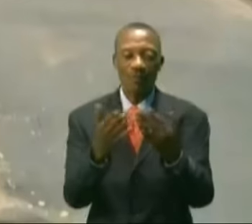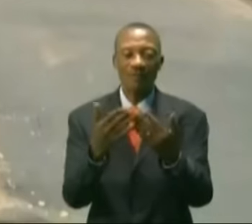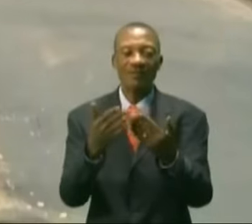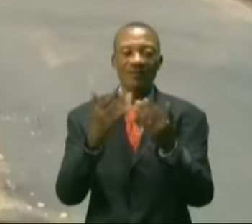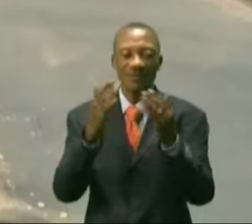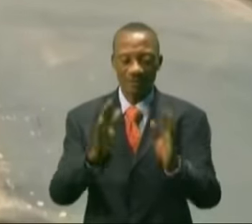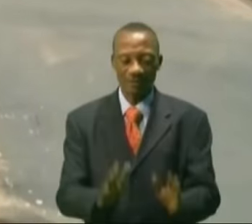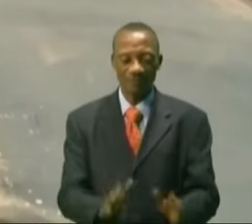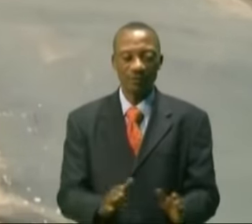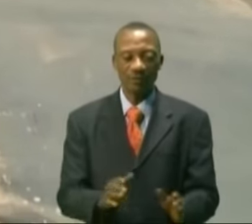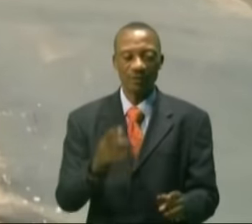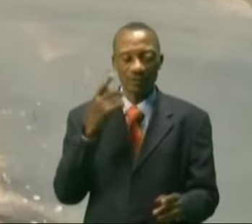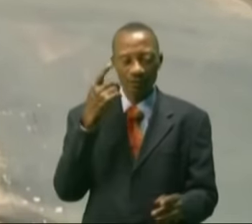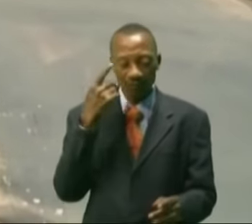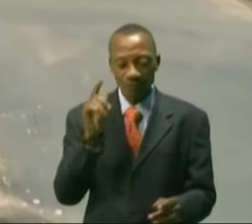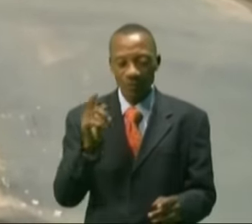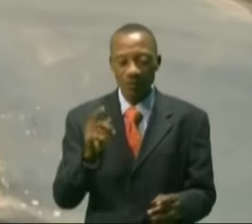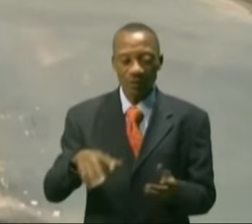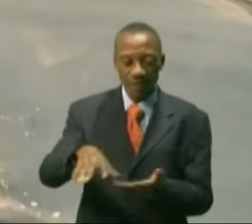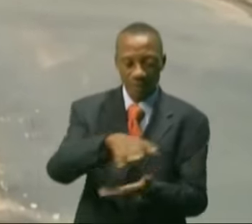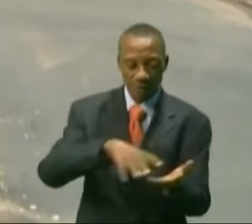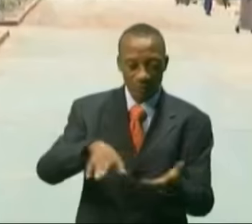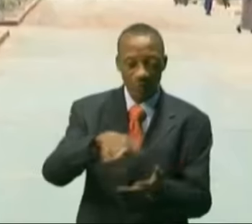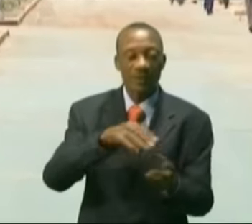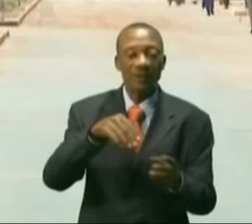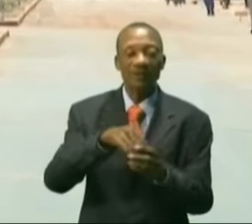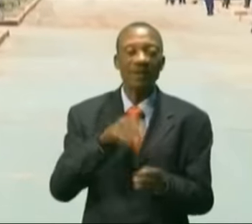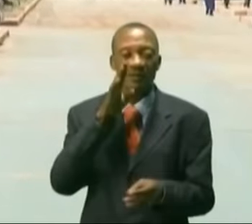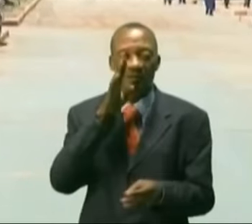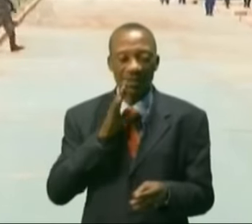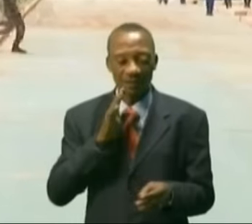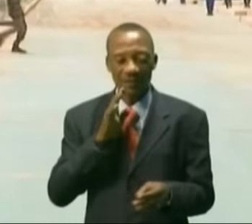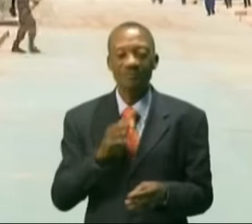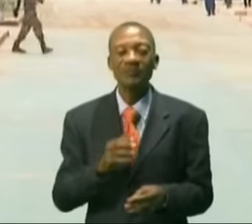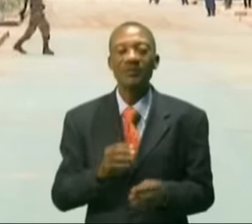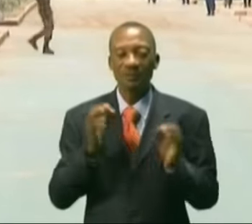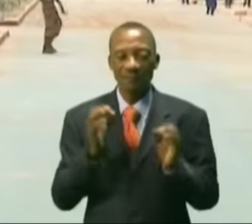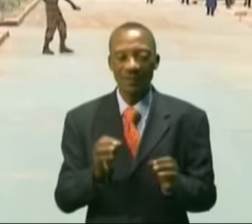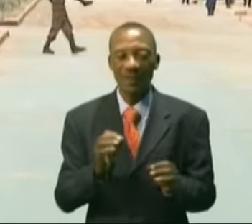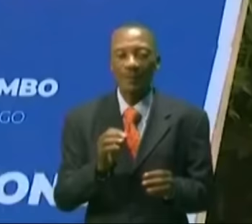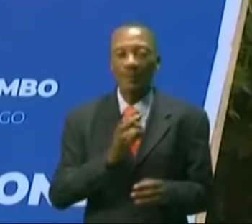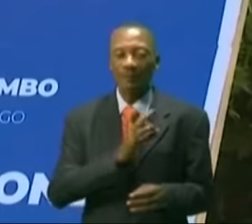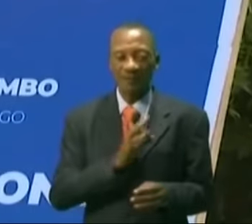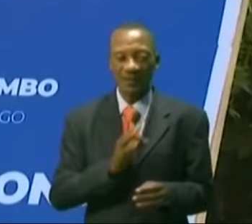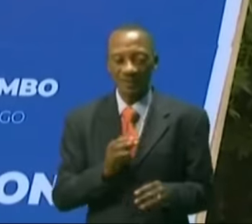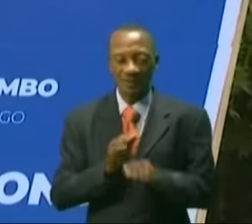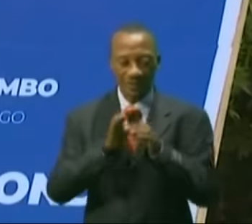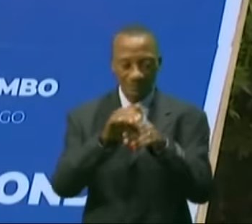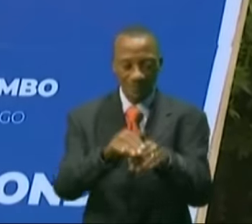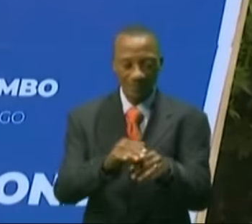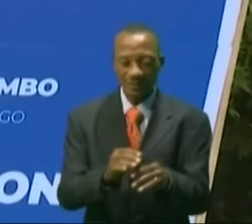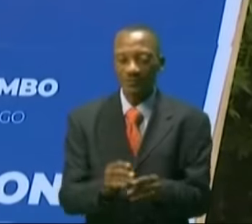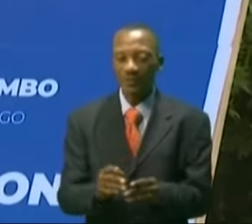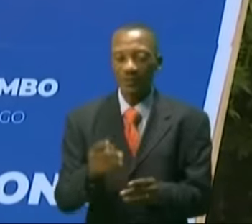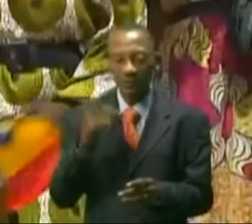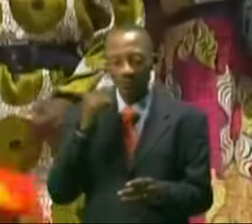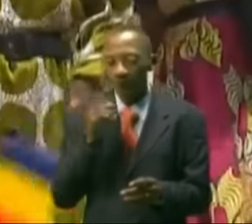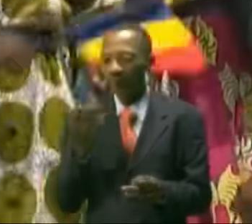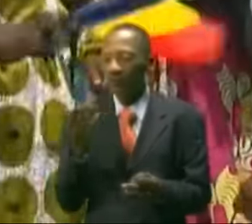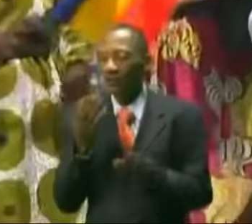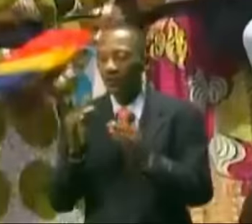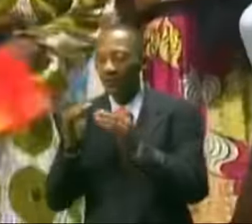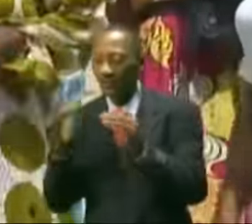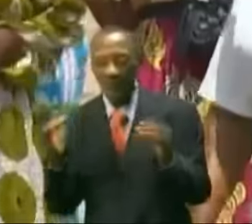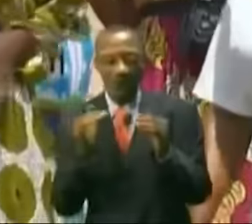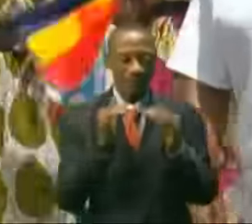pavé de 2 mètres de large parsemés d'éclairage public. La symbolique trouve tout son sens car l'homme dont le